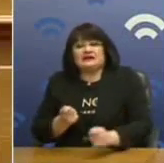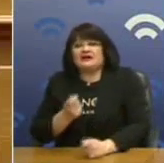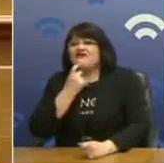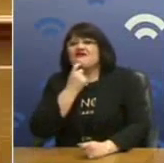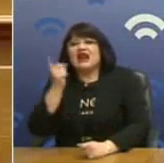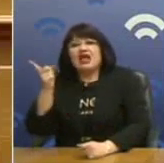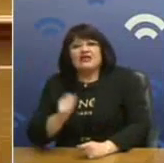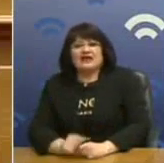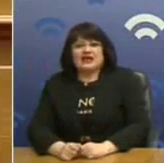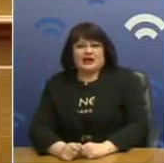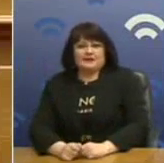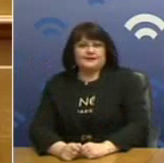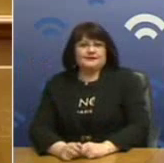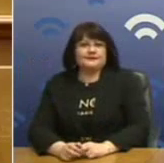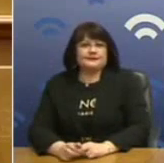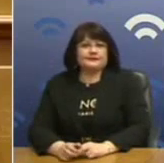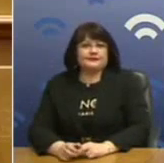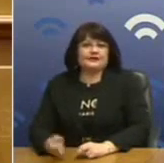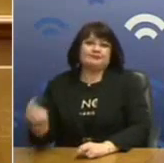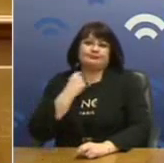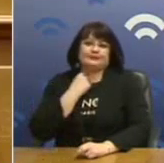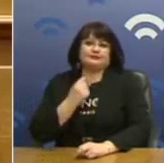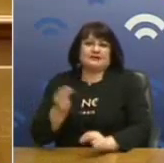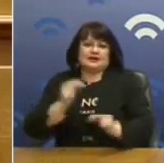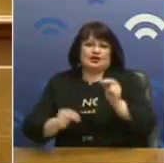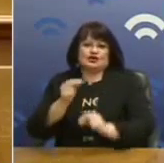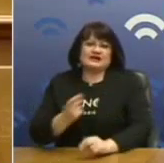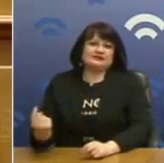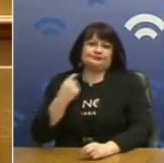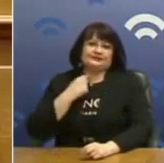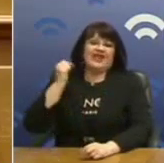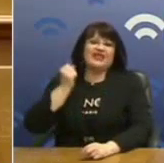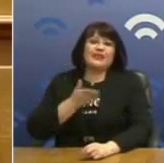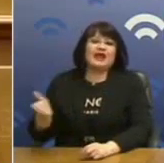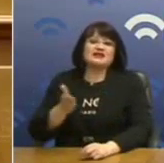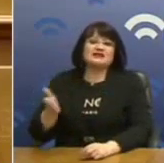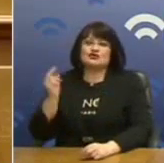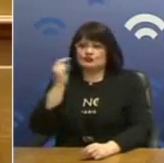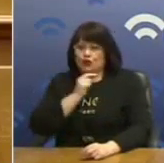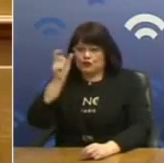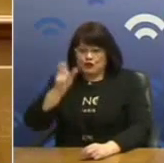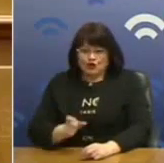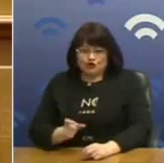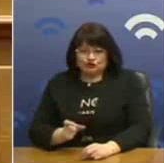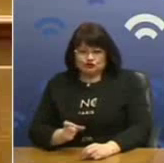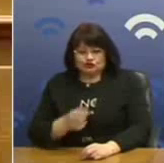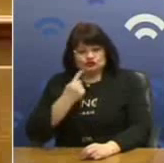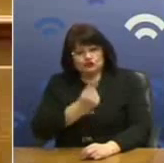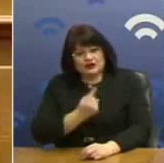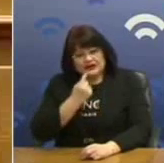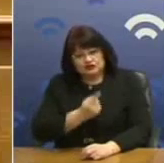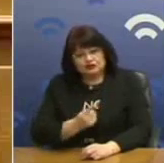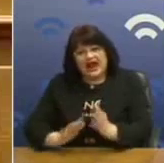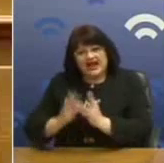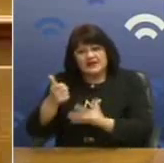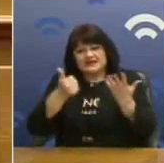Κέρδισε η αριστερά και η διαβούλευση. Και έχασε ο δεξιός πρωθυπουργός, ο οποίος είχε, όπως σας είπα πιο πριν, ανάπτυξη 6%